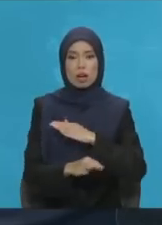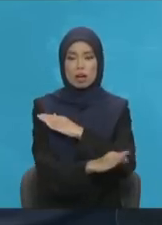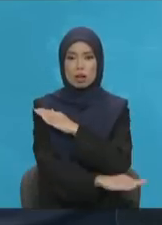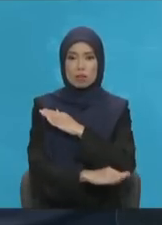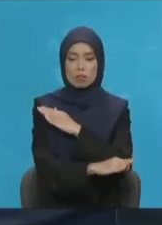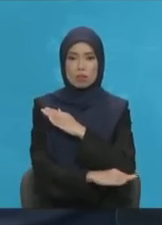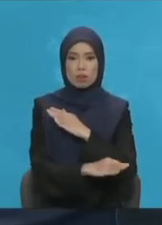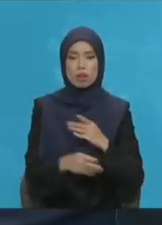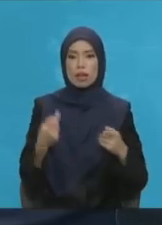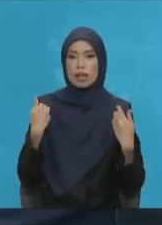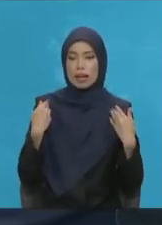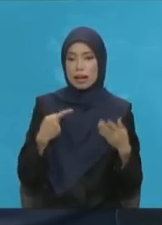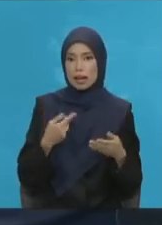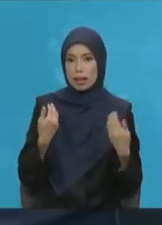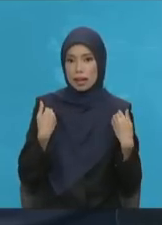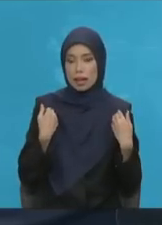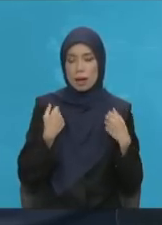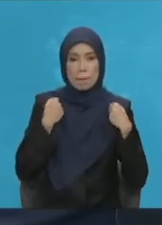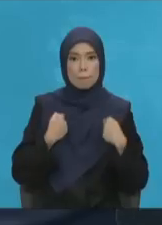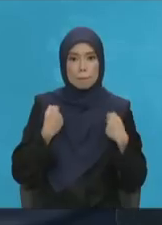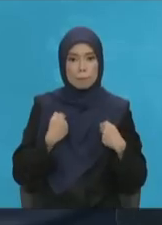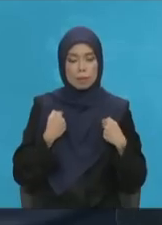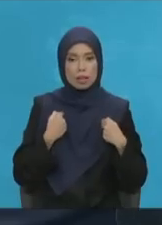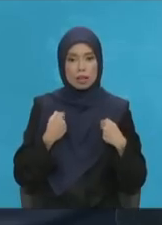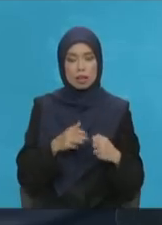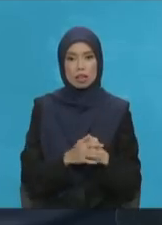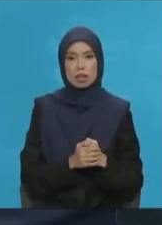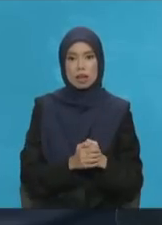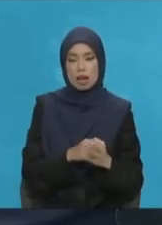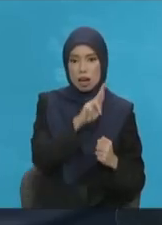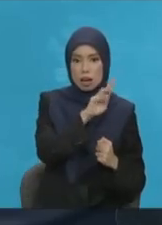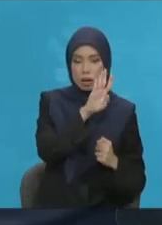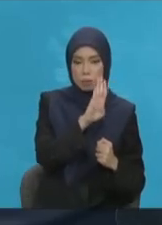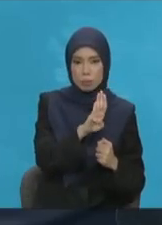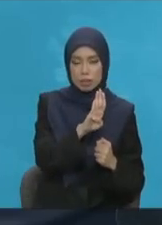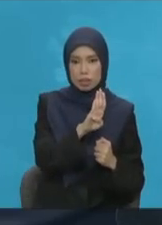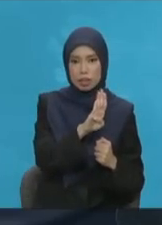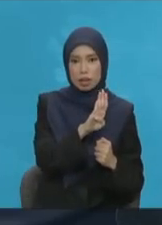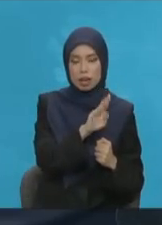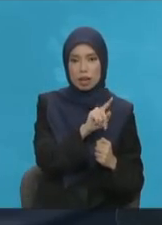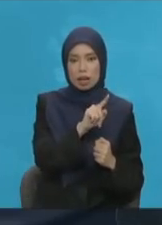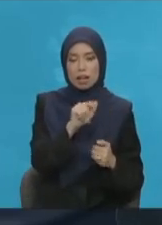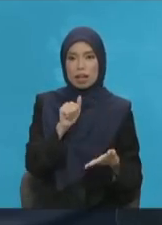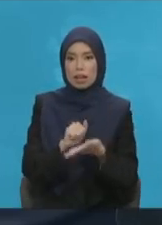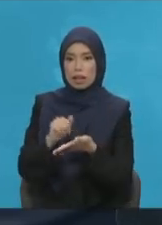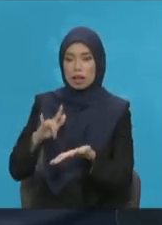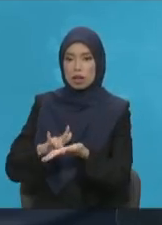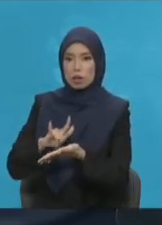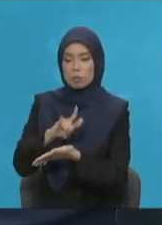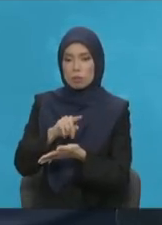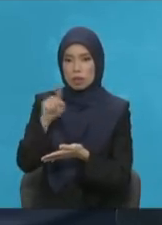melalui connection joining flight diantara arbei dan penerbangan negara